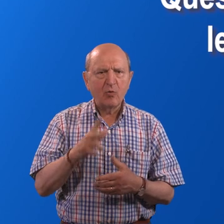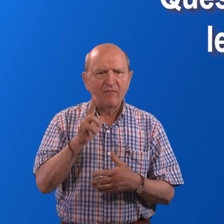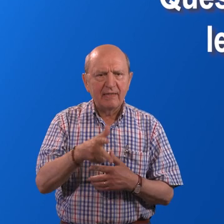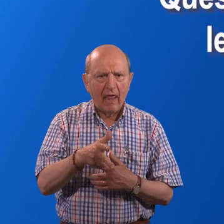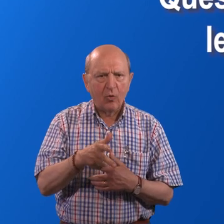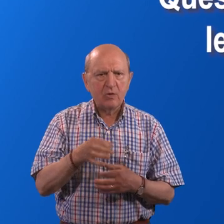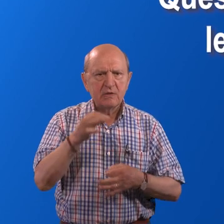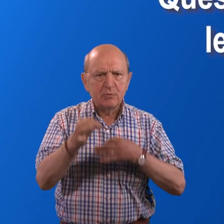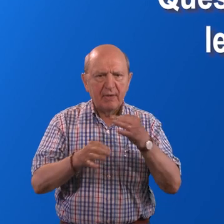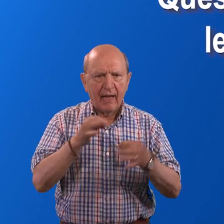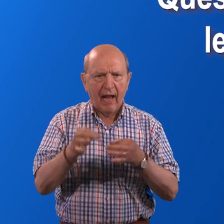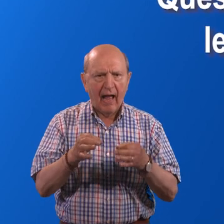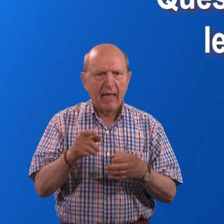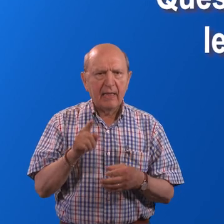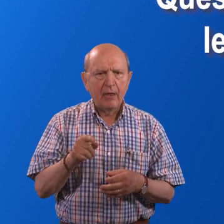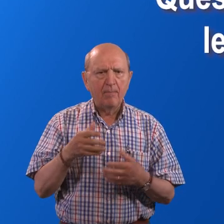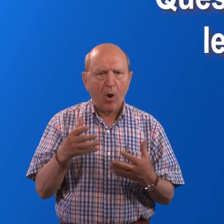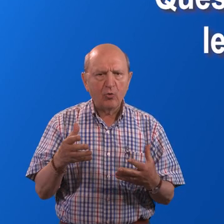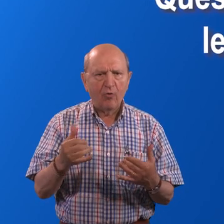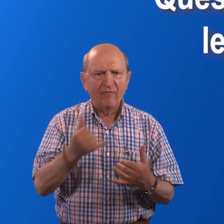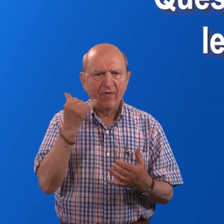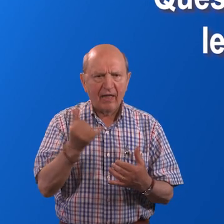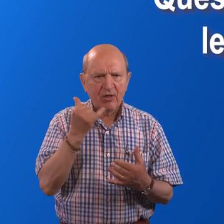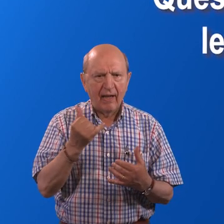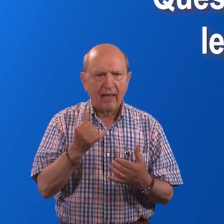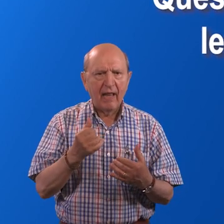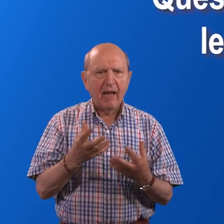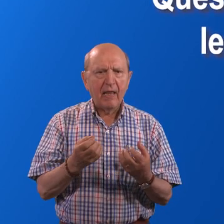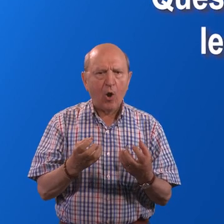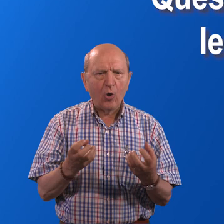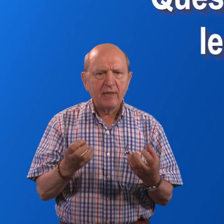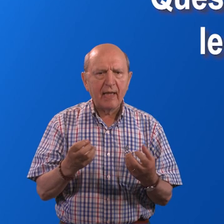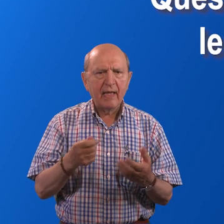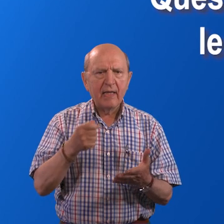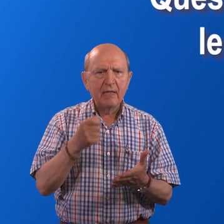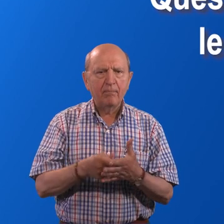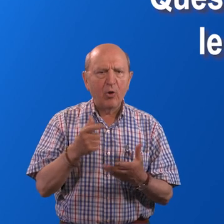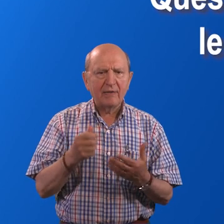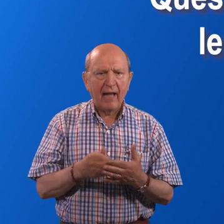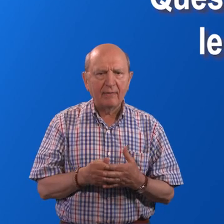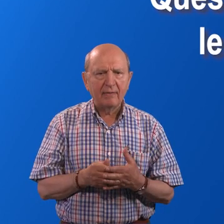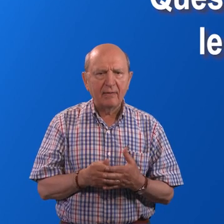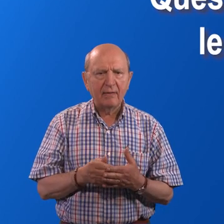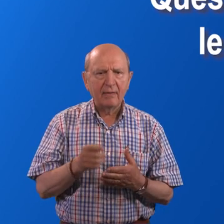questo video spiega in modo facile le cose importanti da sapere per votare